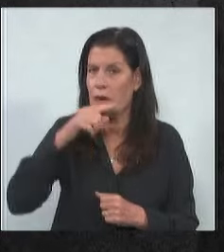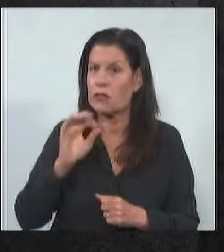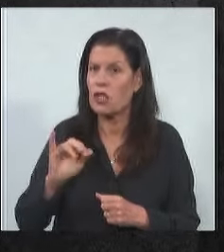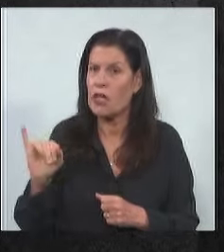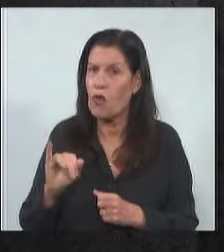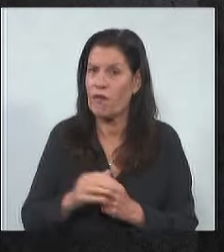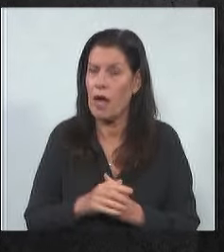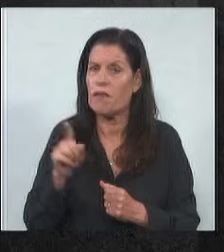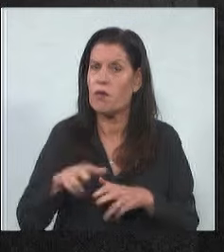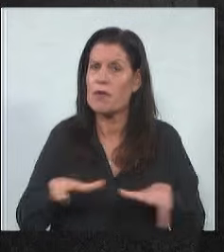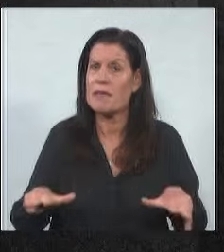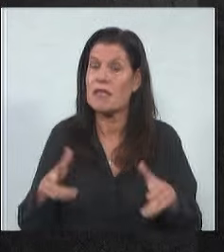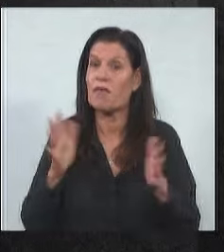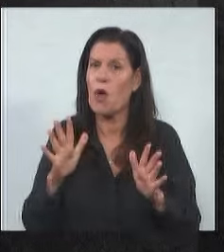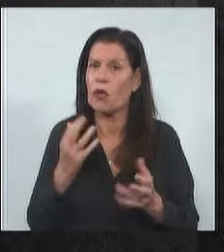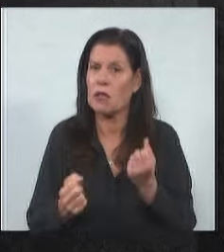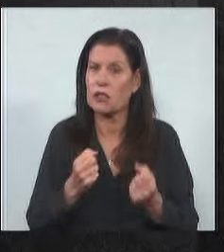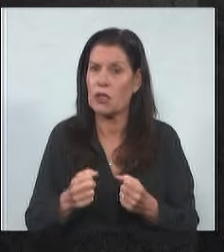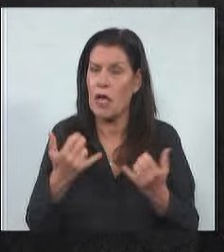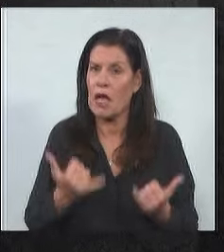פה, ועכשיו עוד מנתחים אותו. זהו, אנחנו פה.